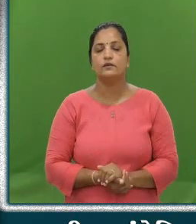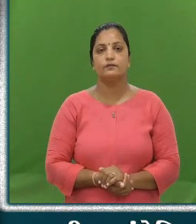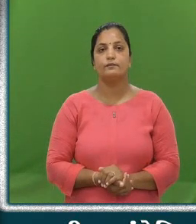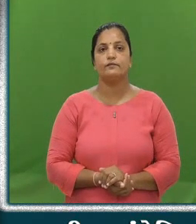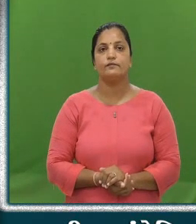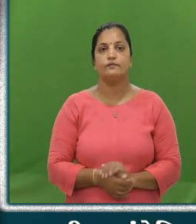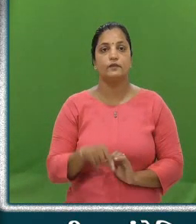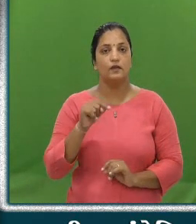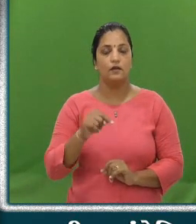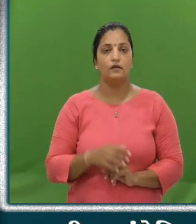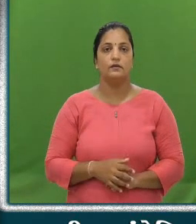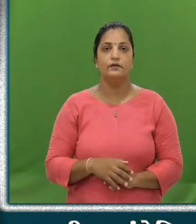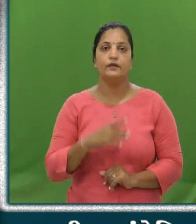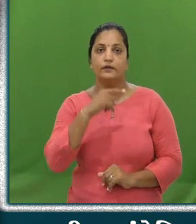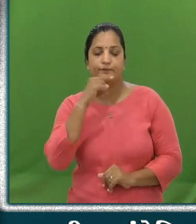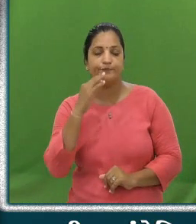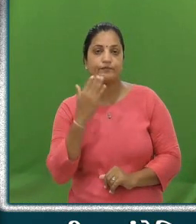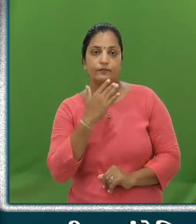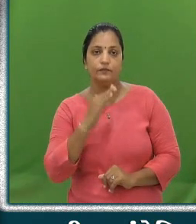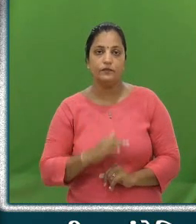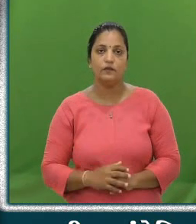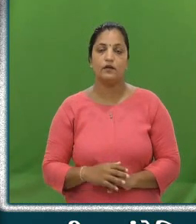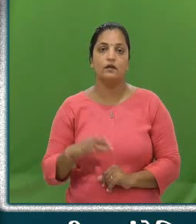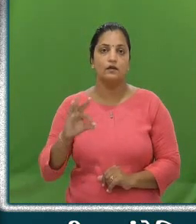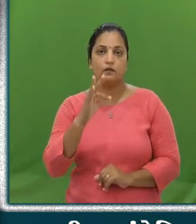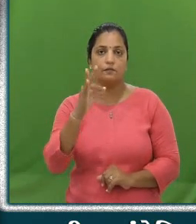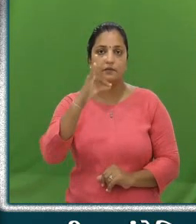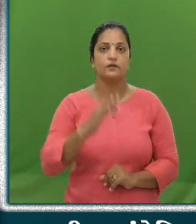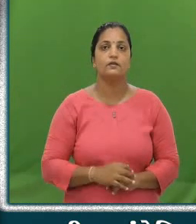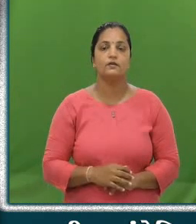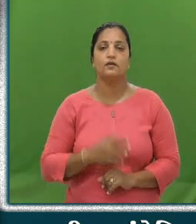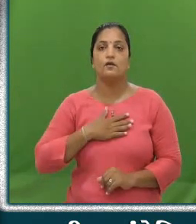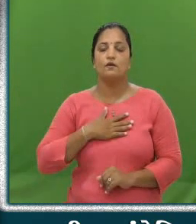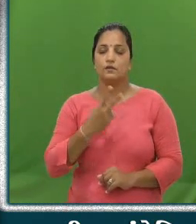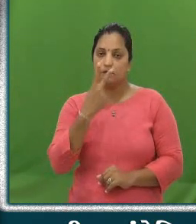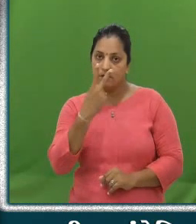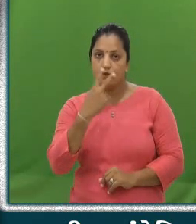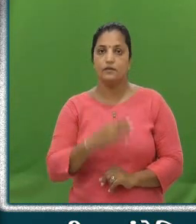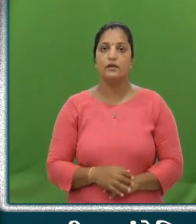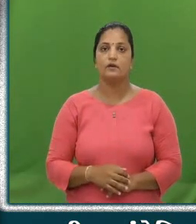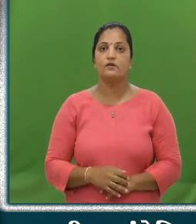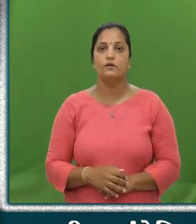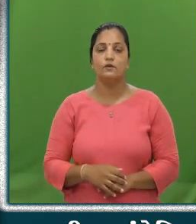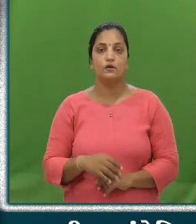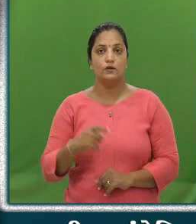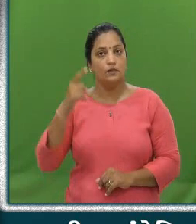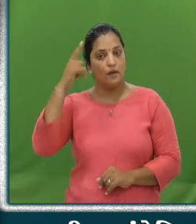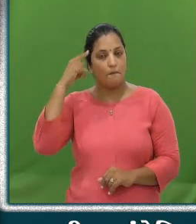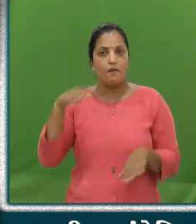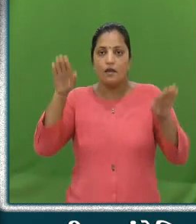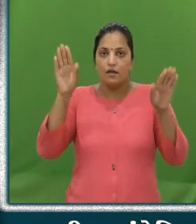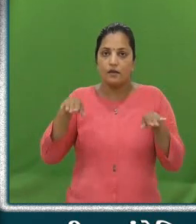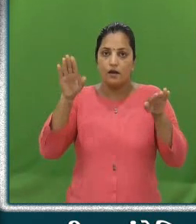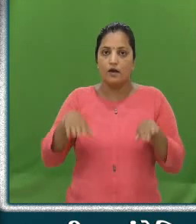જશે કે ભાઈ આ જે છે લાલ કલરના જે ભમરા સીધા જે વનસ્પતિ પર દેખાતા હોય એટલે કાગડો શું કરશે,